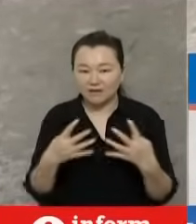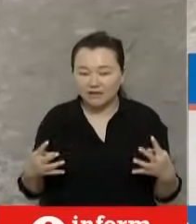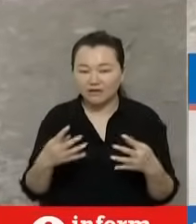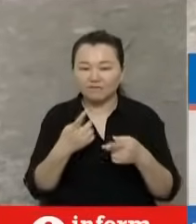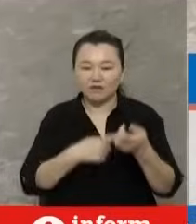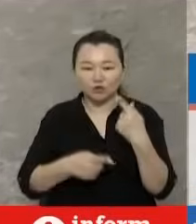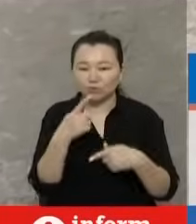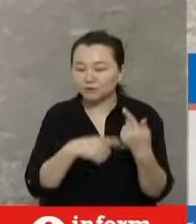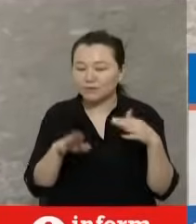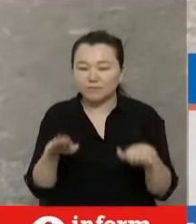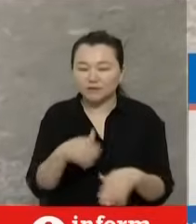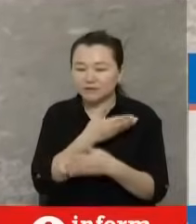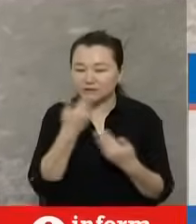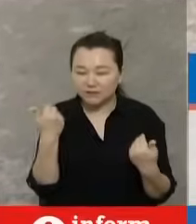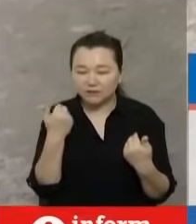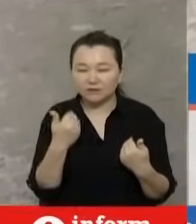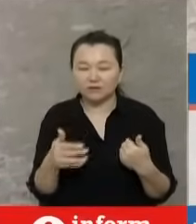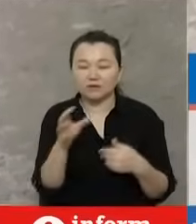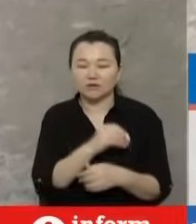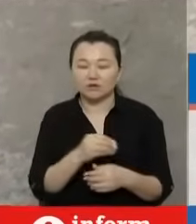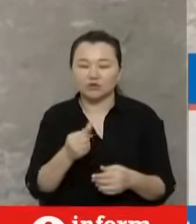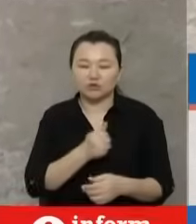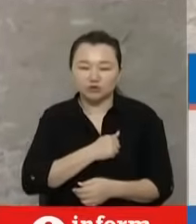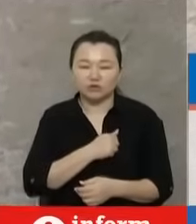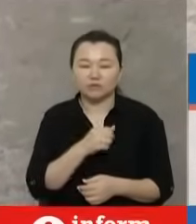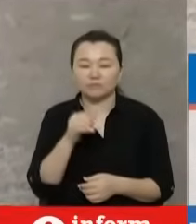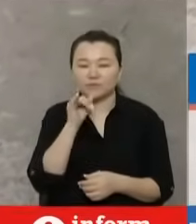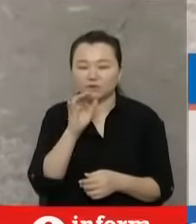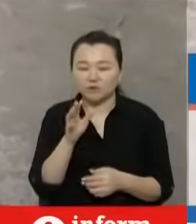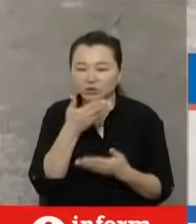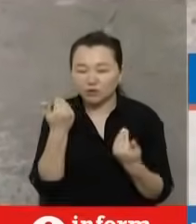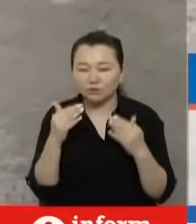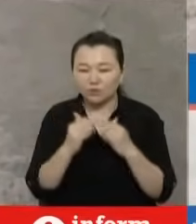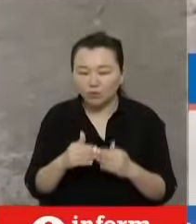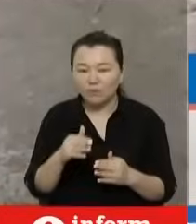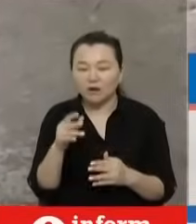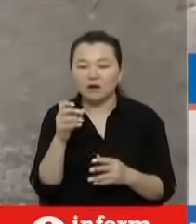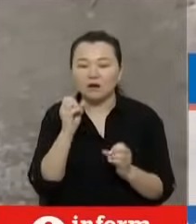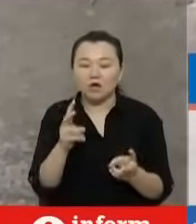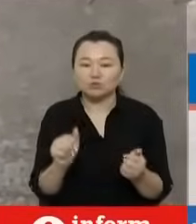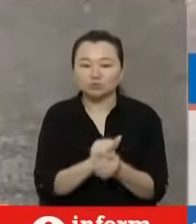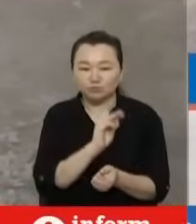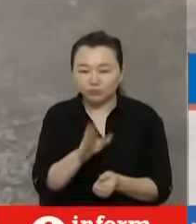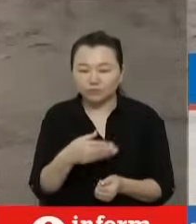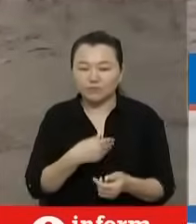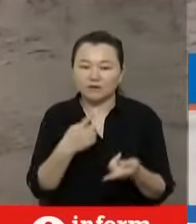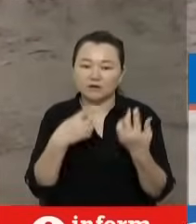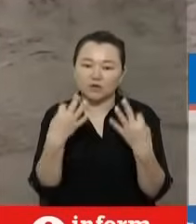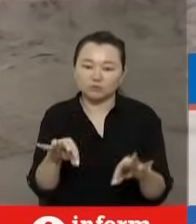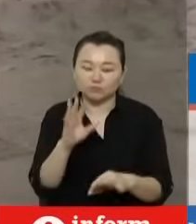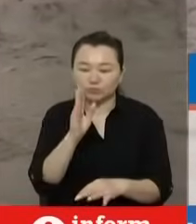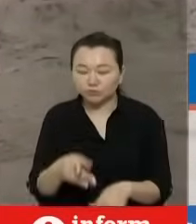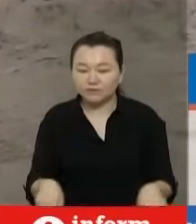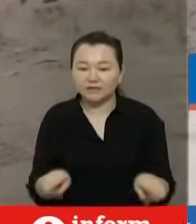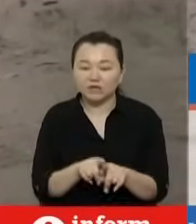ему пока некуда. Плавать он, к сожалению, не умеет, поэтому как только станет сухо, мы его отпустим. И